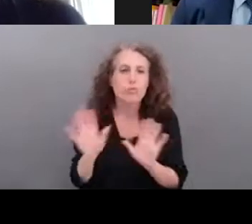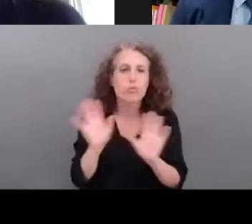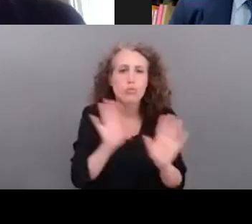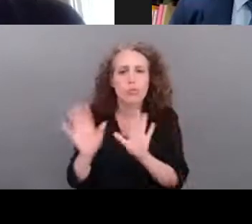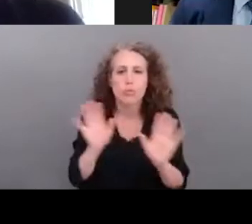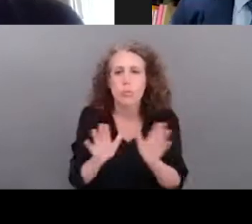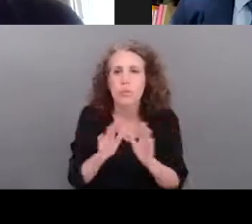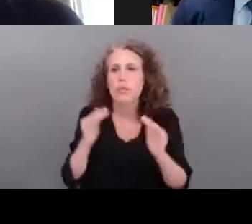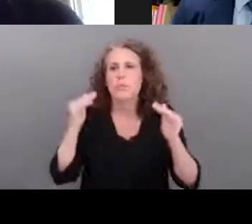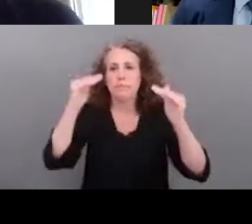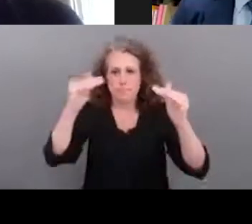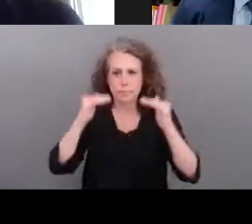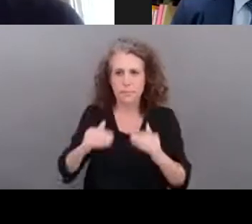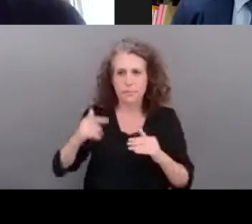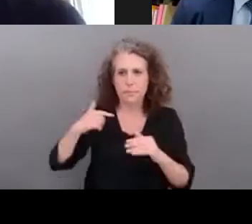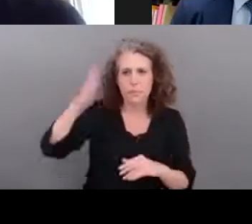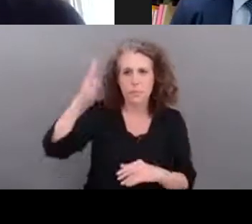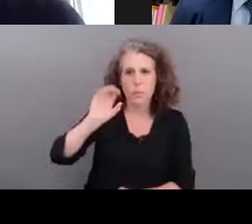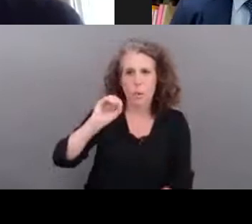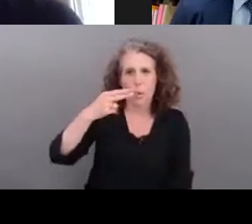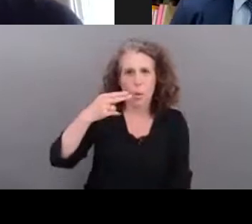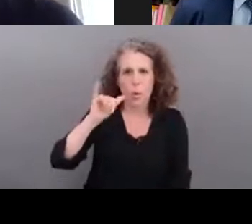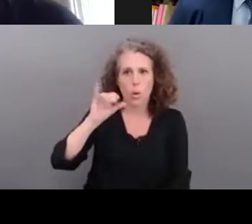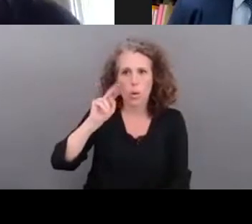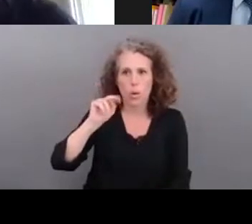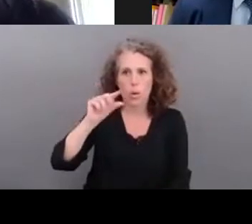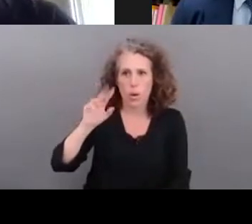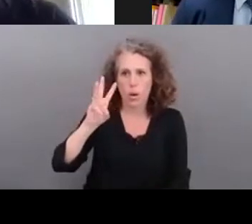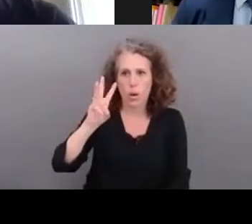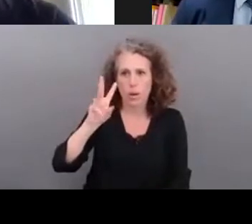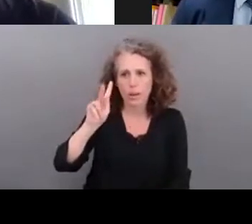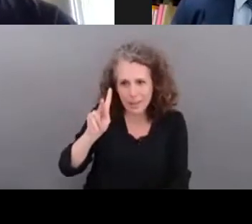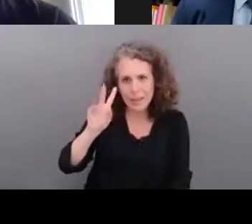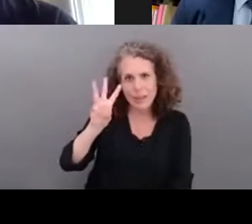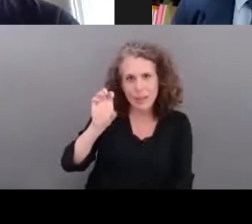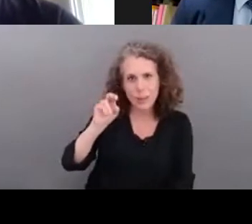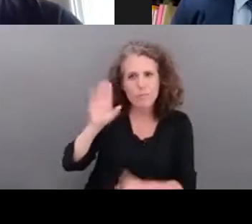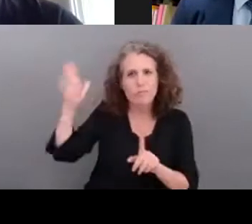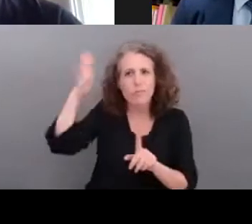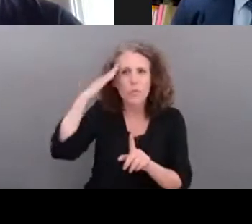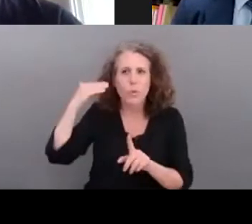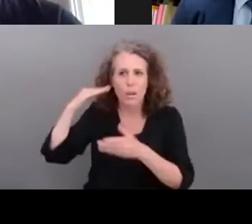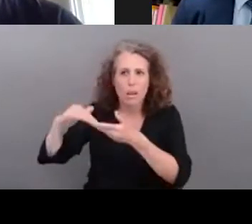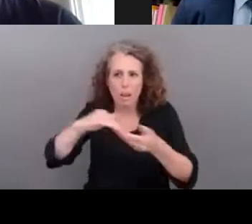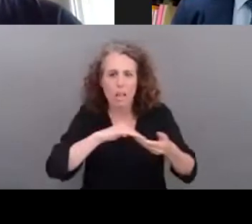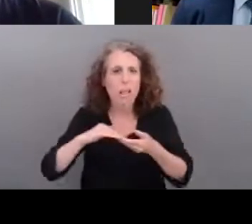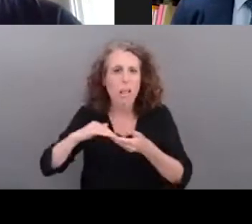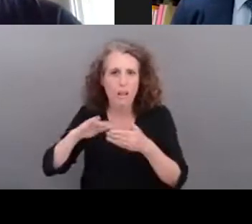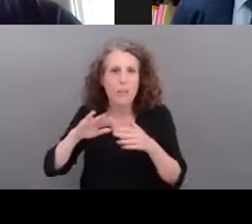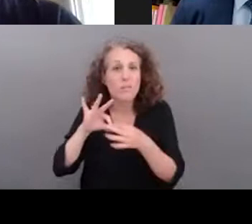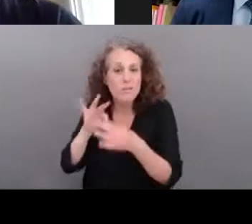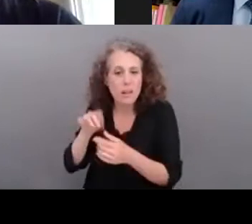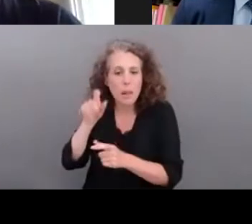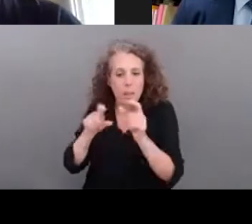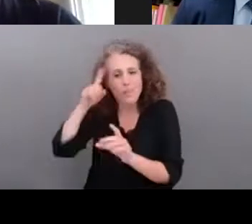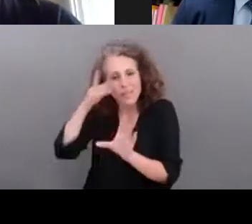prendre toute la journée, mais voilà, je voulais simplement faire passer le message. Ensuite, je vais donner la parole à Oh Young-kwon de l'Alliance coréenne pour